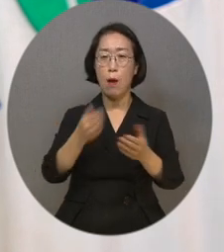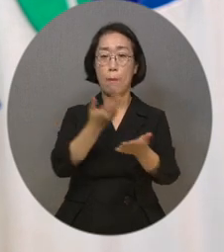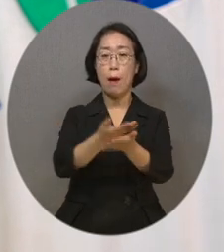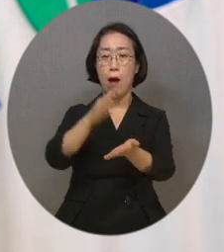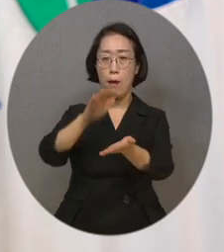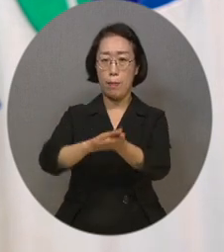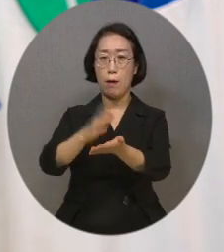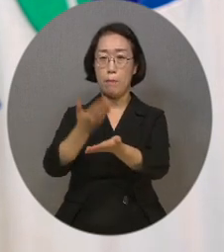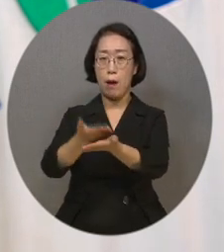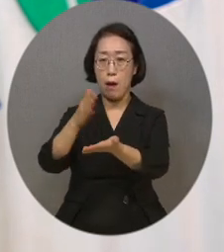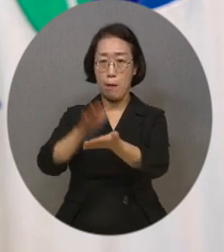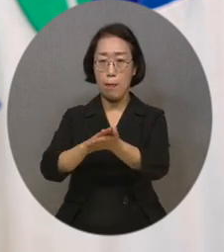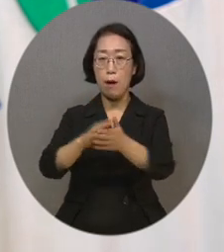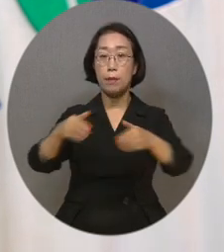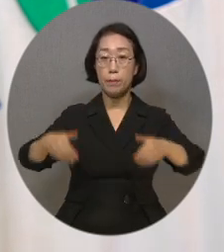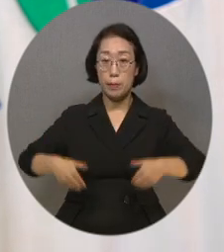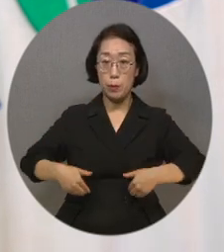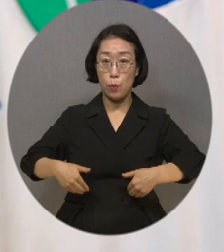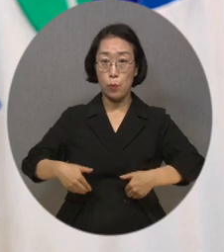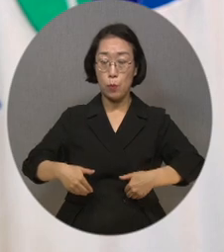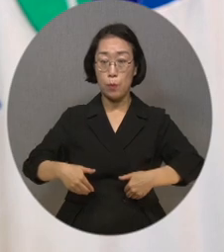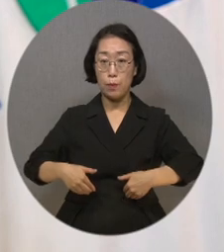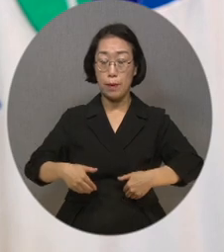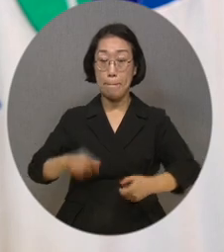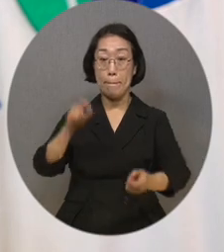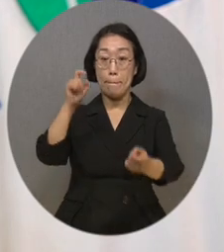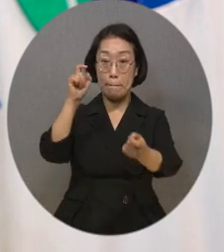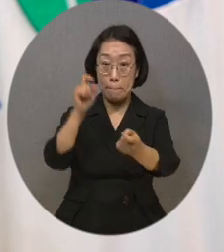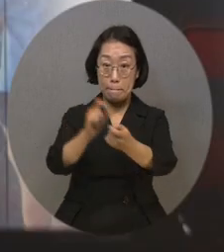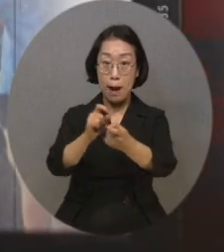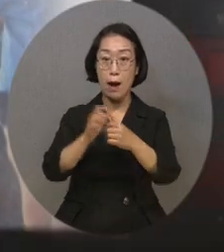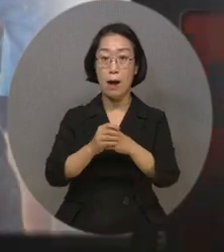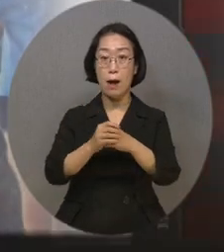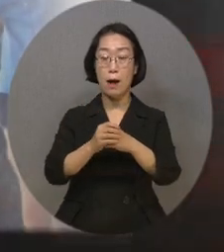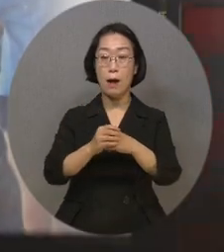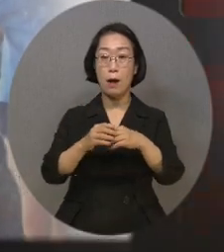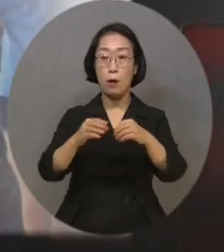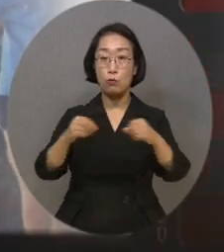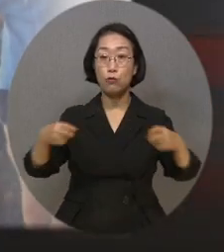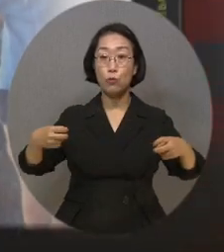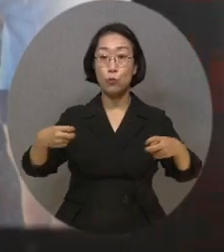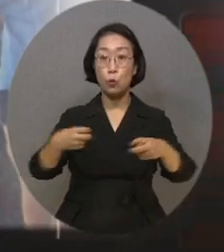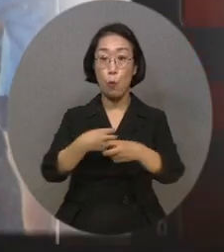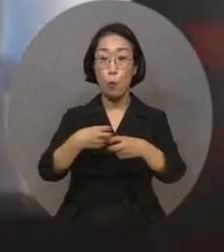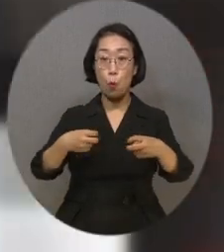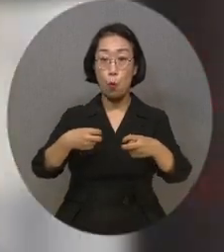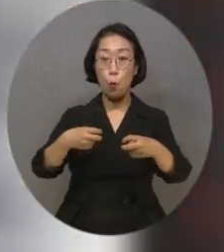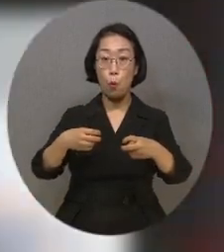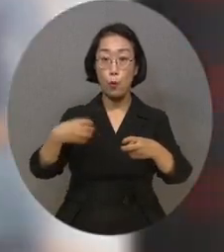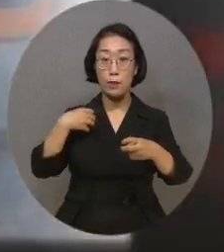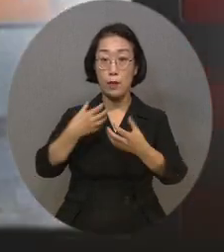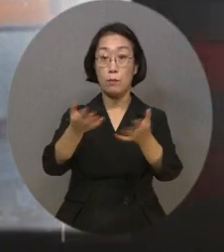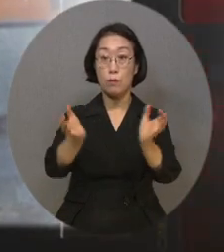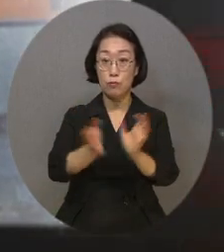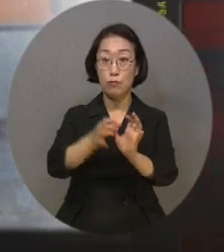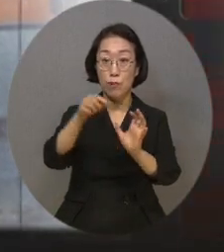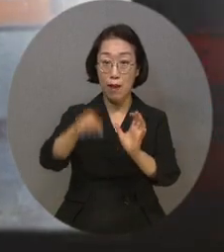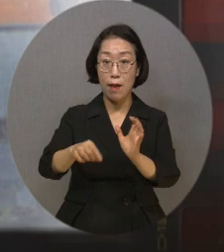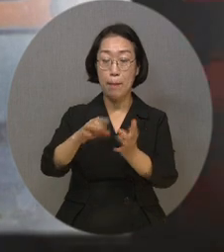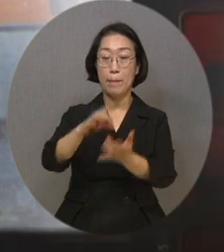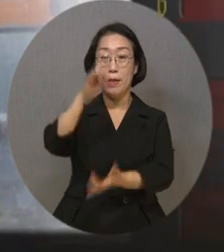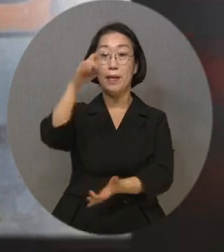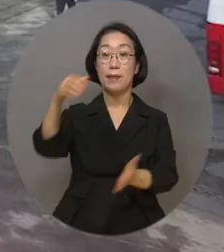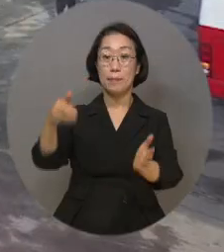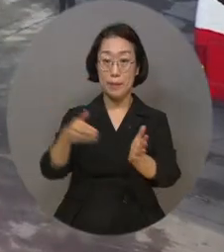될 시점이 와 있는데 마침 이제 국토부에서 주관하고 있는 이 도시재생 사업 혁신지구 시범 사업에 저희가 선정이